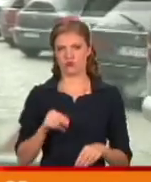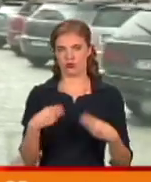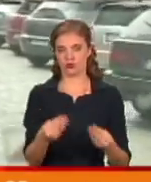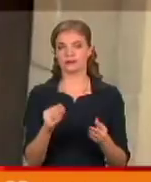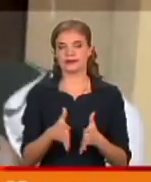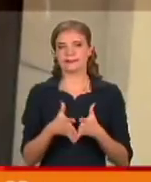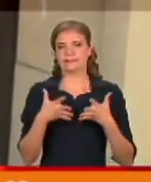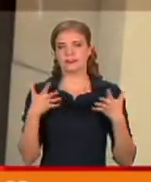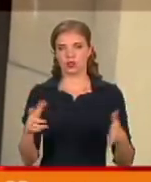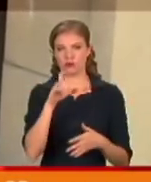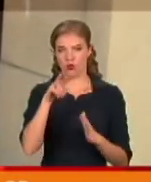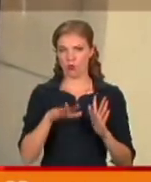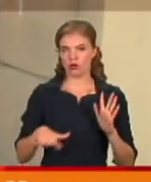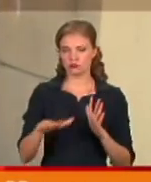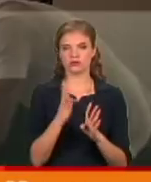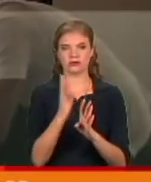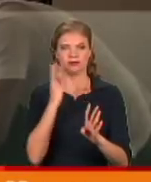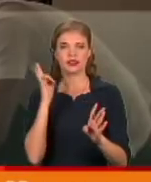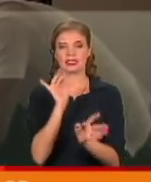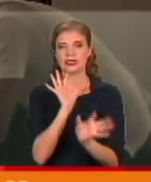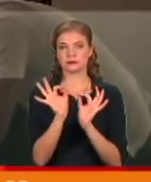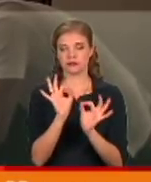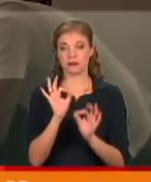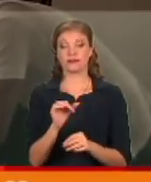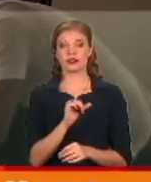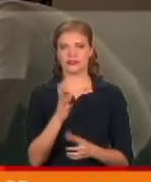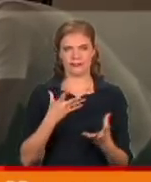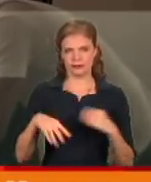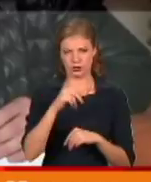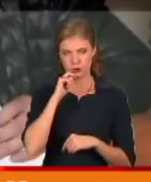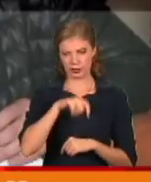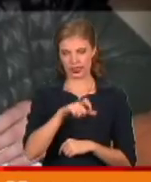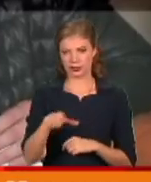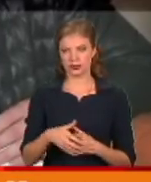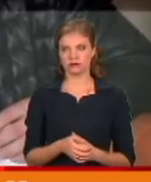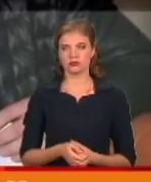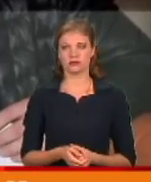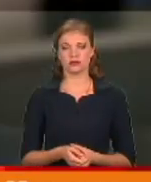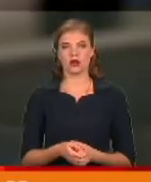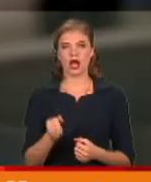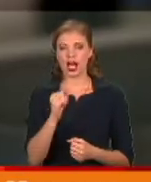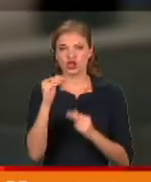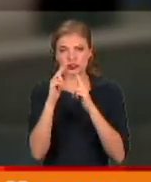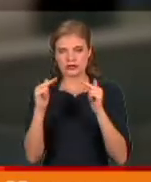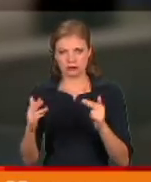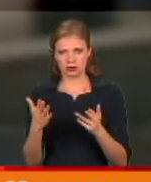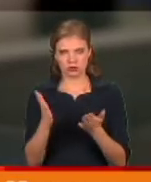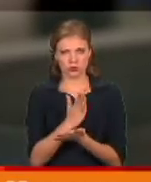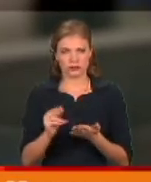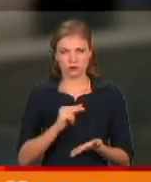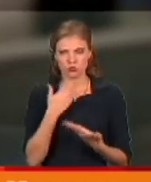У великому холі довга черга на співбесіду. Самі українці. А чого аж з Дніпра? Нема роботи